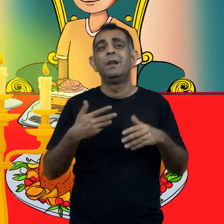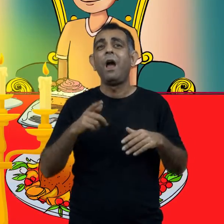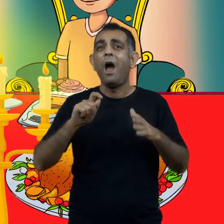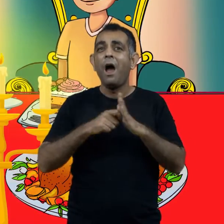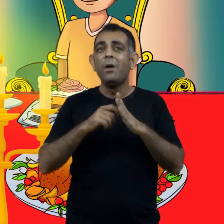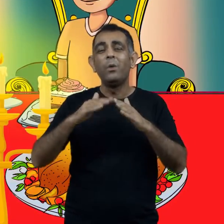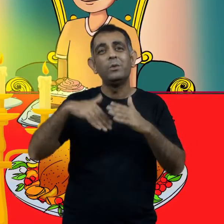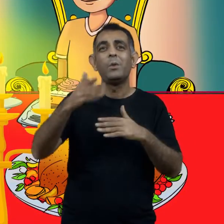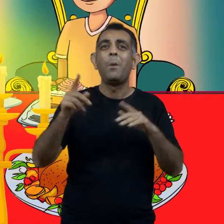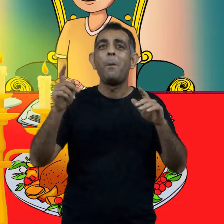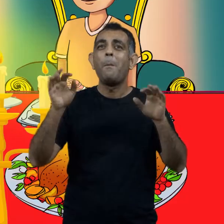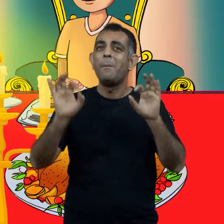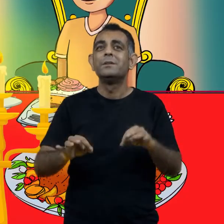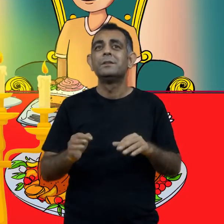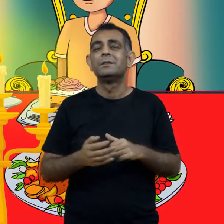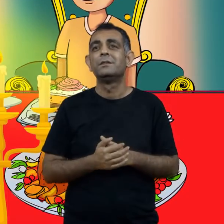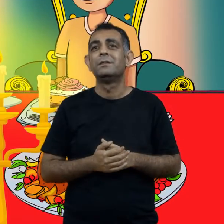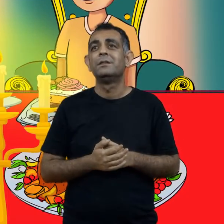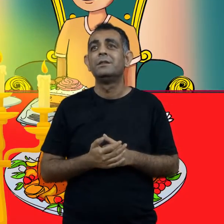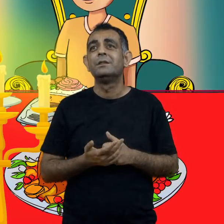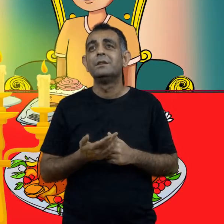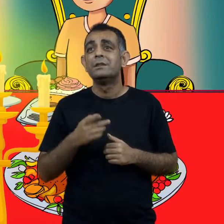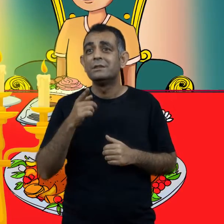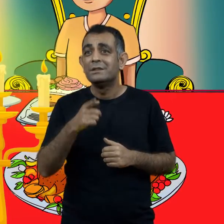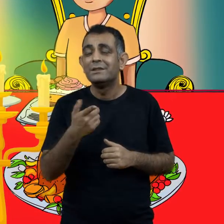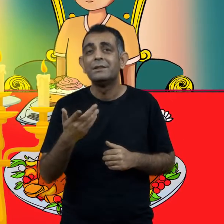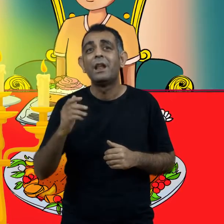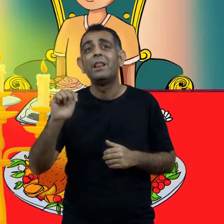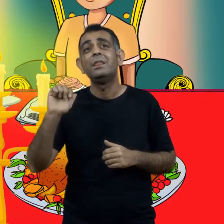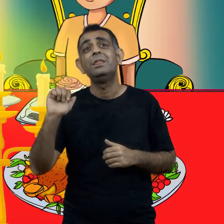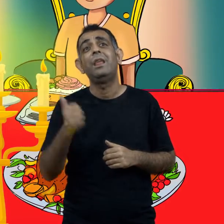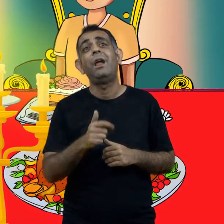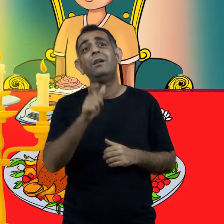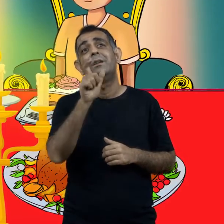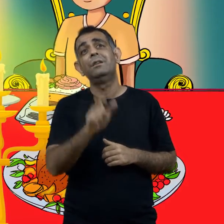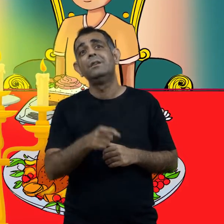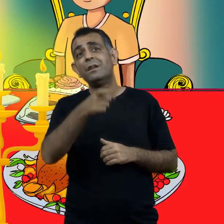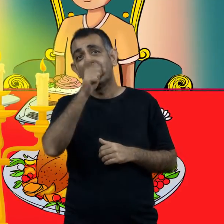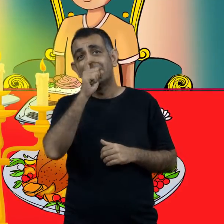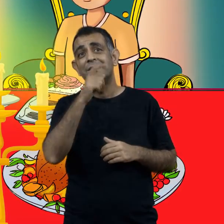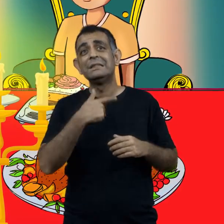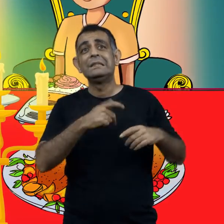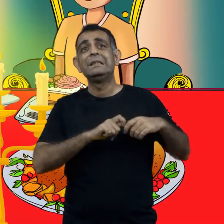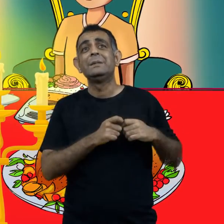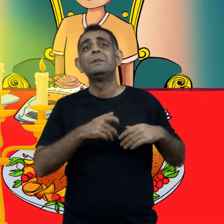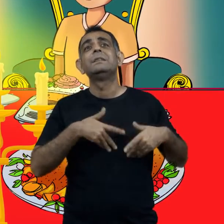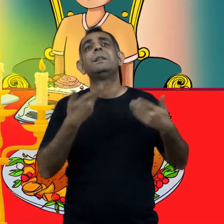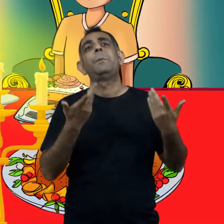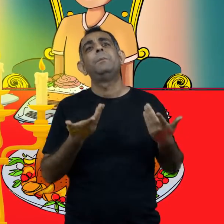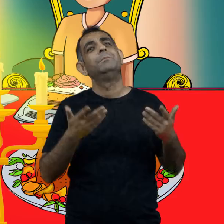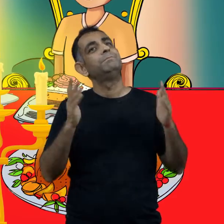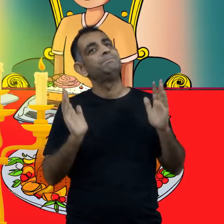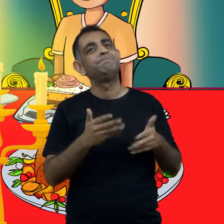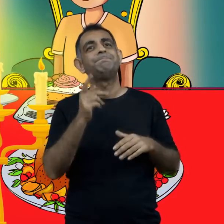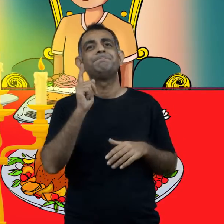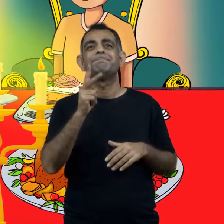duyarız. Anahtarı aramaya ondan sonra başlarsınız. Sizin gibi değerli bir kraliçeyi kırmak